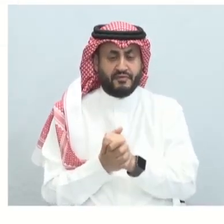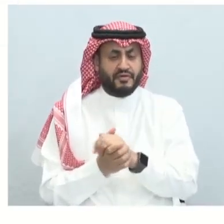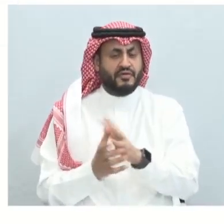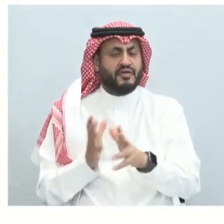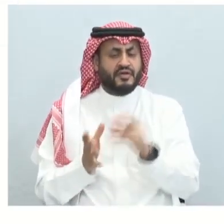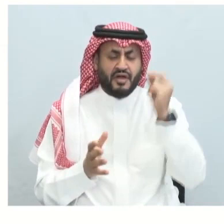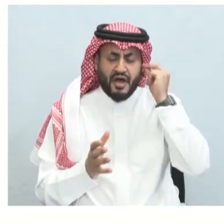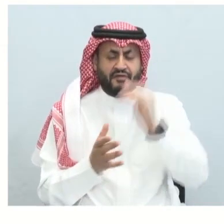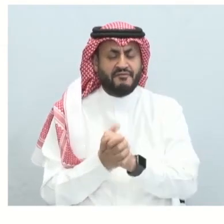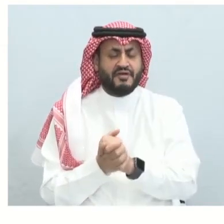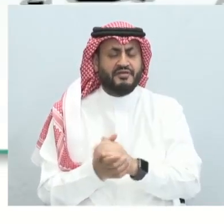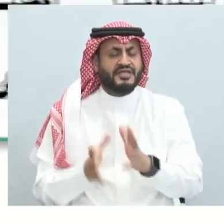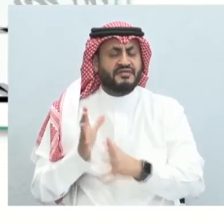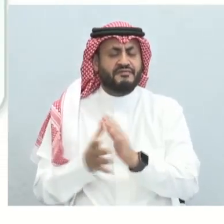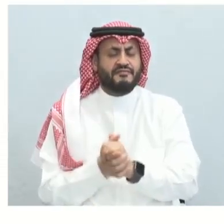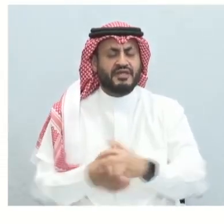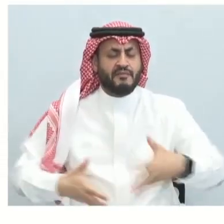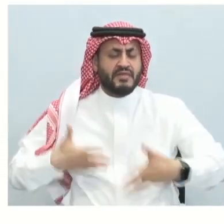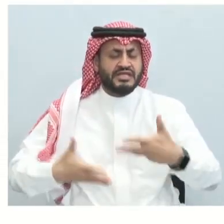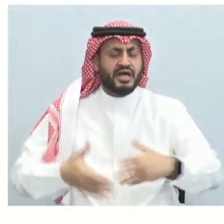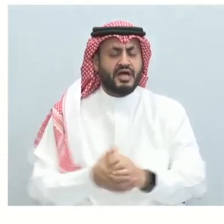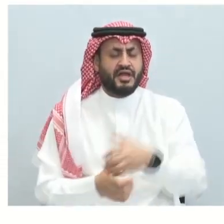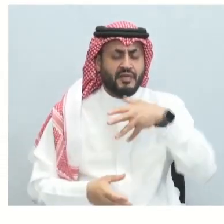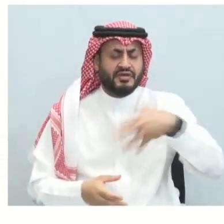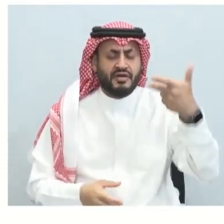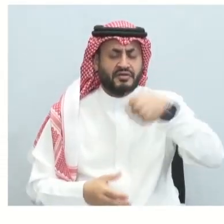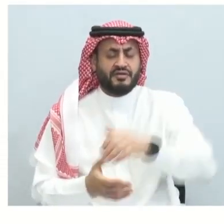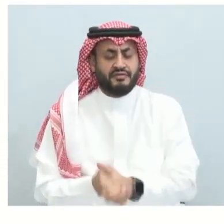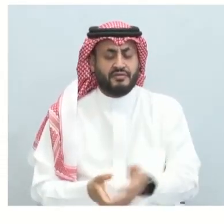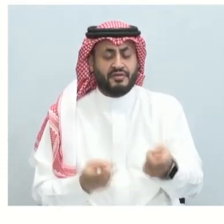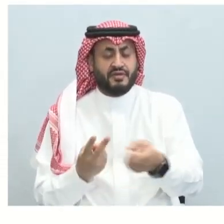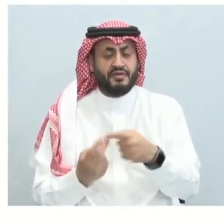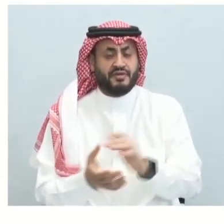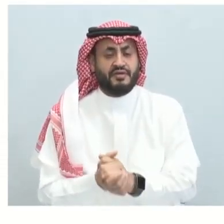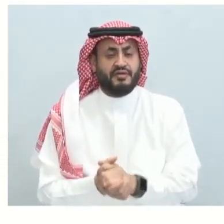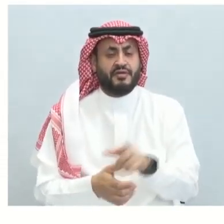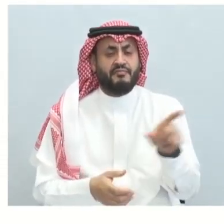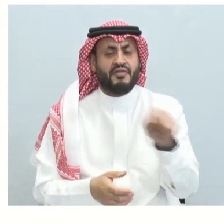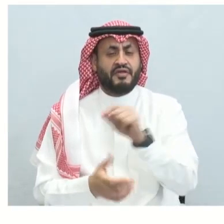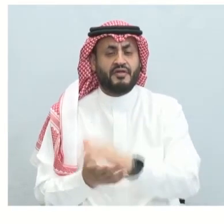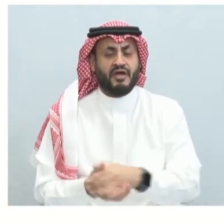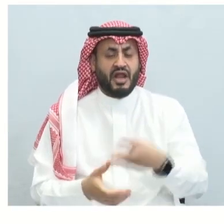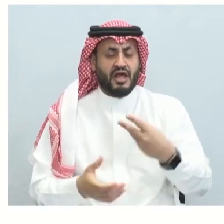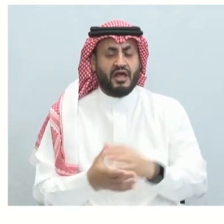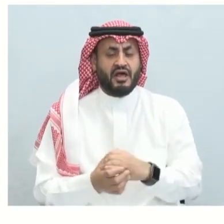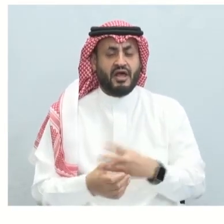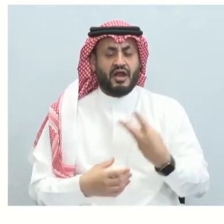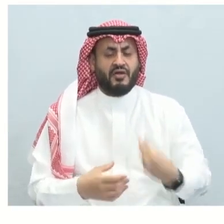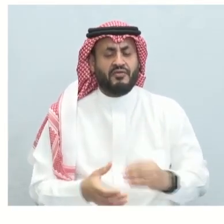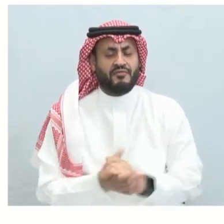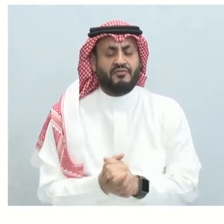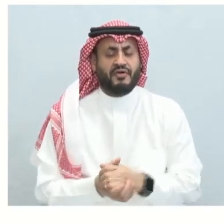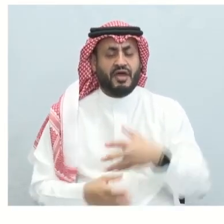مزاح النبي صلى الله عليه وسلم وايضا تذكر مثالا على لطف النبي صلى الله عليه وسلم مع